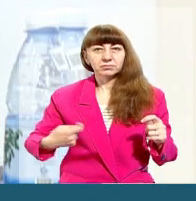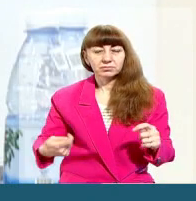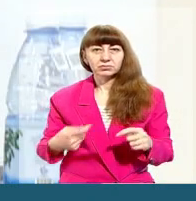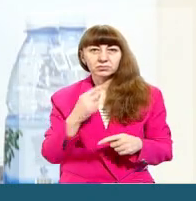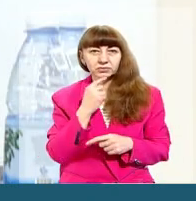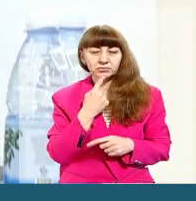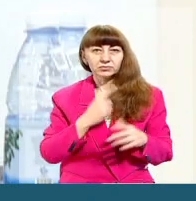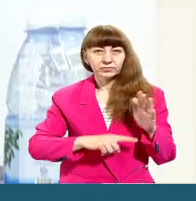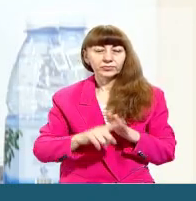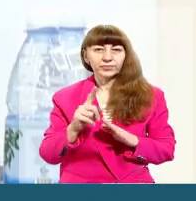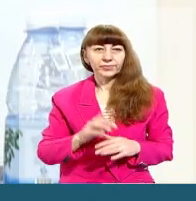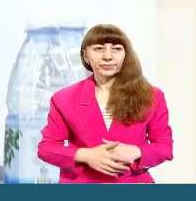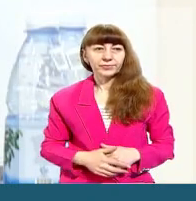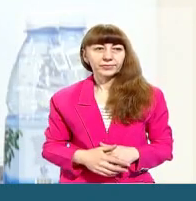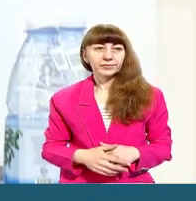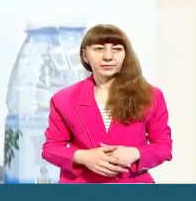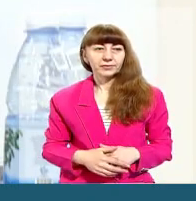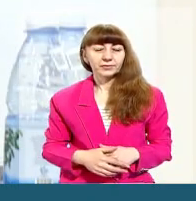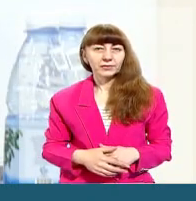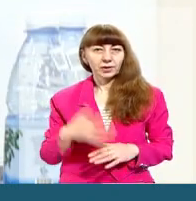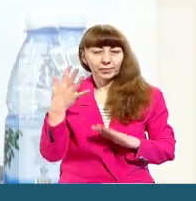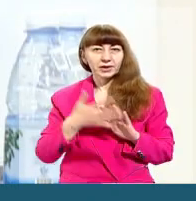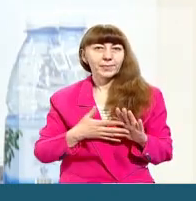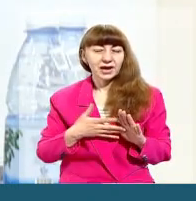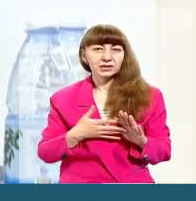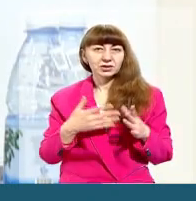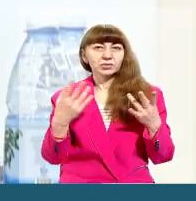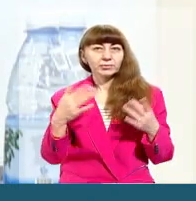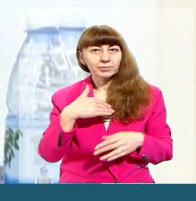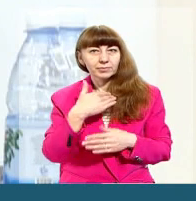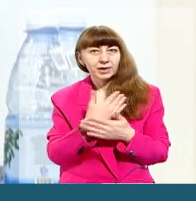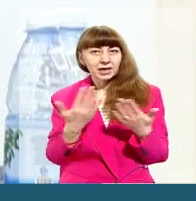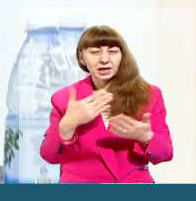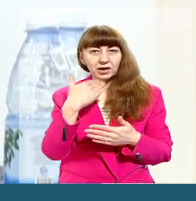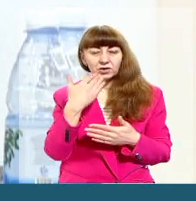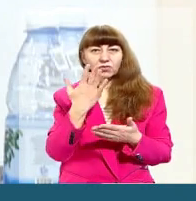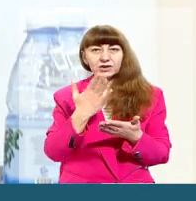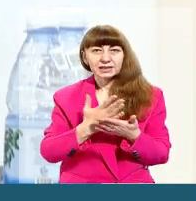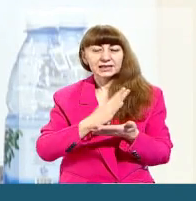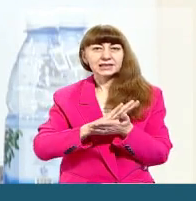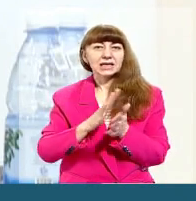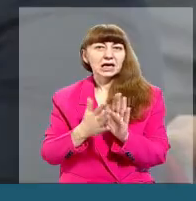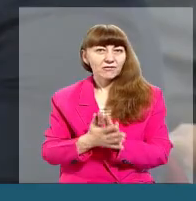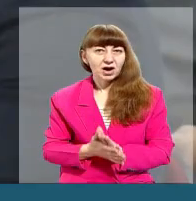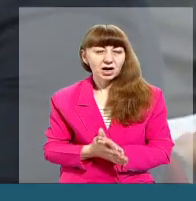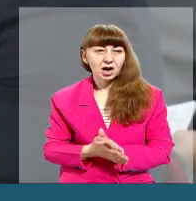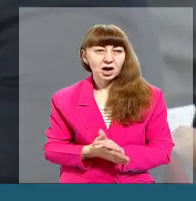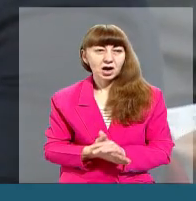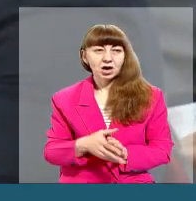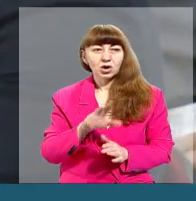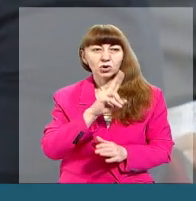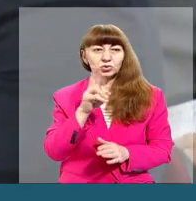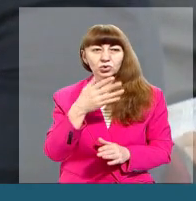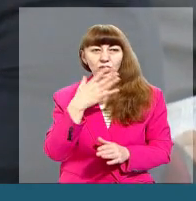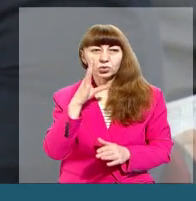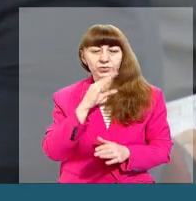слова. Поэтому имейте в виду, мы вам говорили, у вас договора есть. Кто не докупил